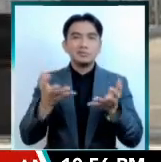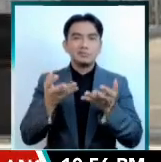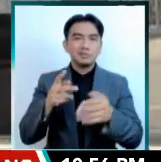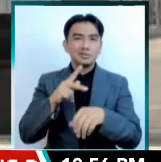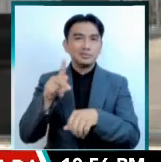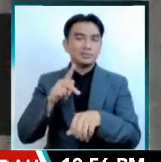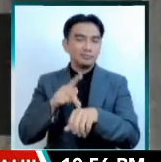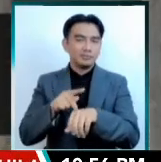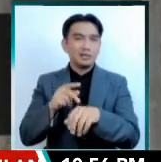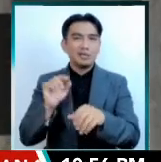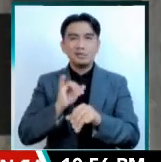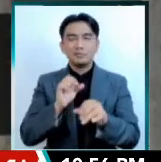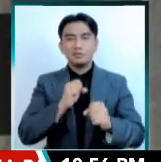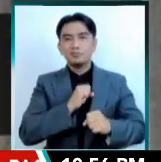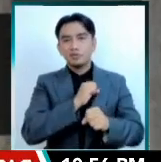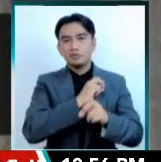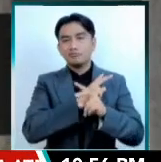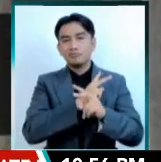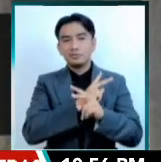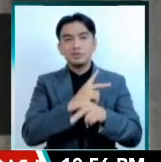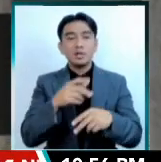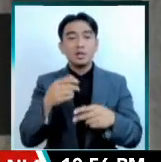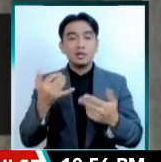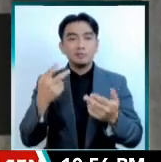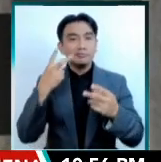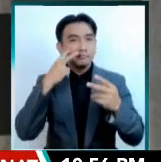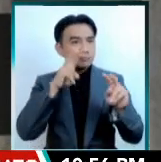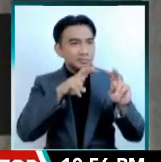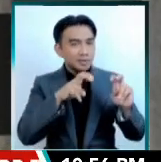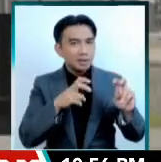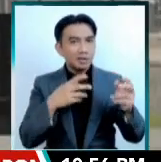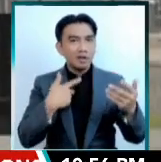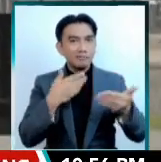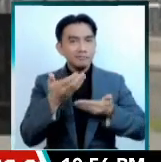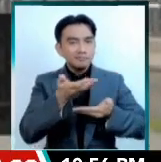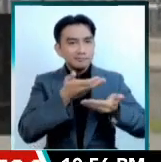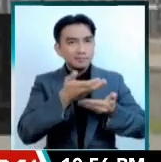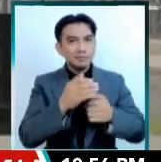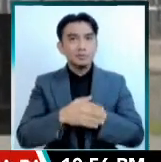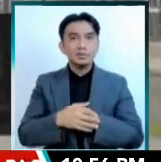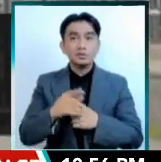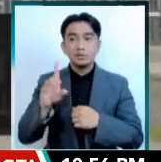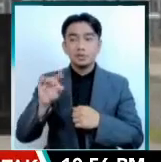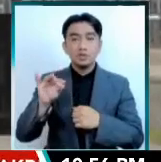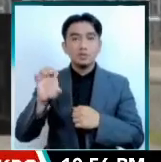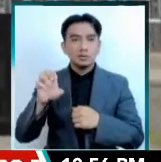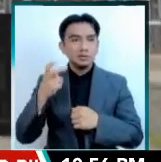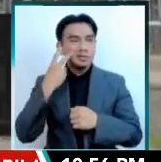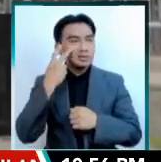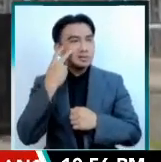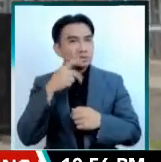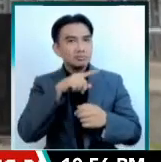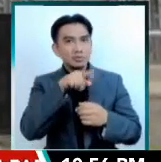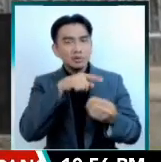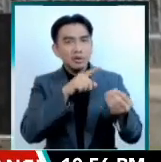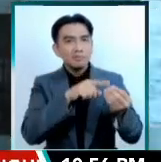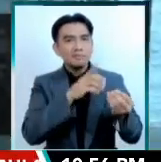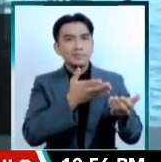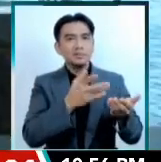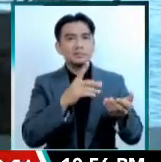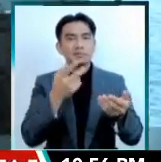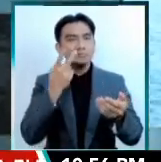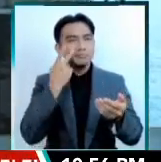daw mapag-aralang maigi ang transaksyon. Panawagan nila sa DOE unahin ang interes ng bansa at aksyonan ng mga